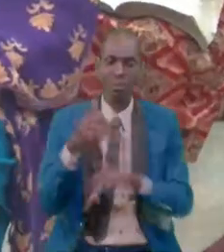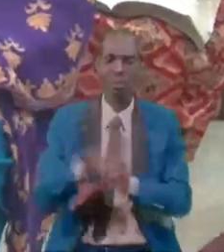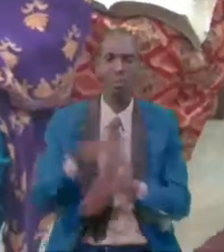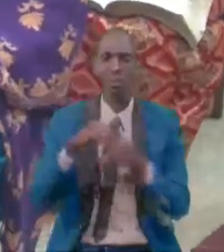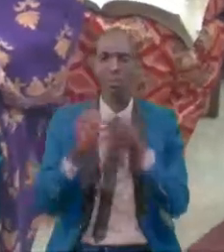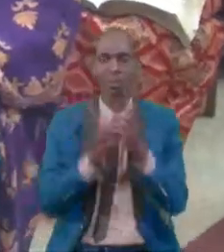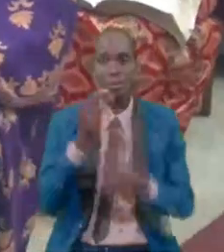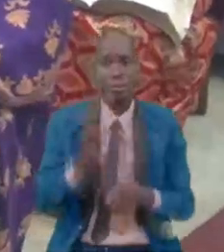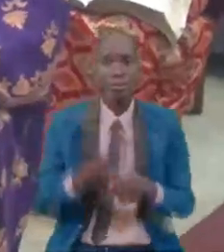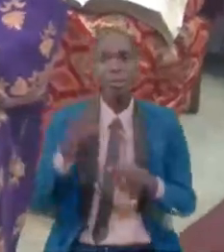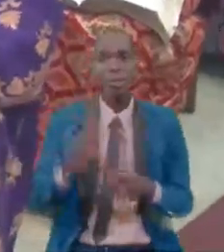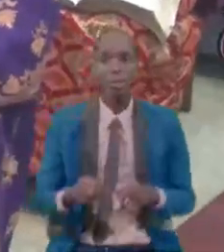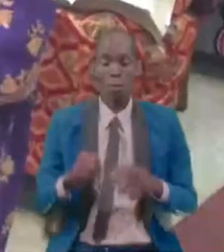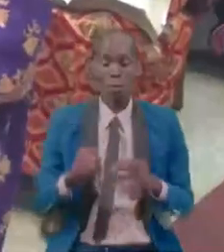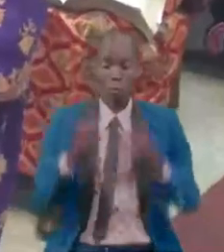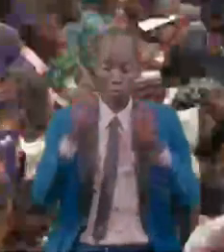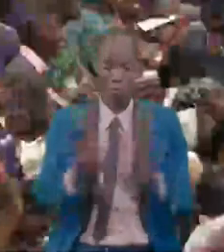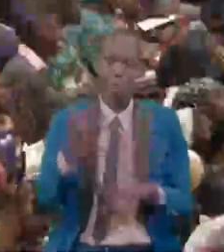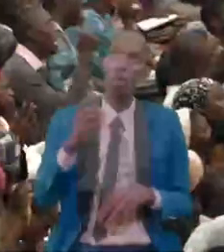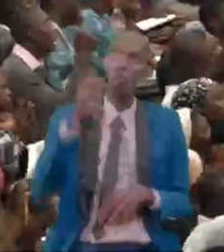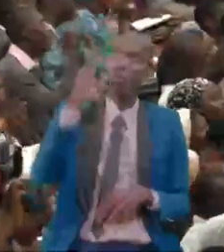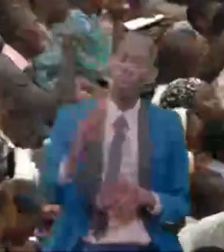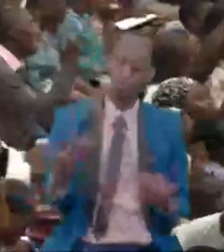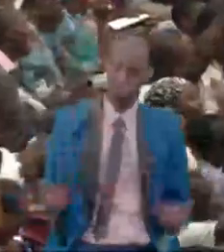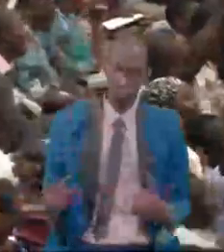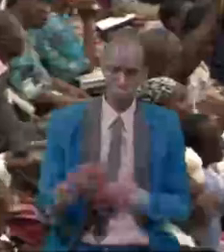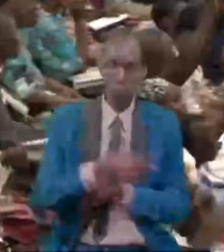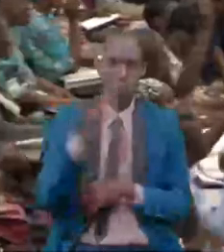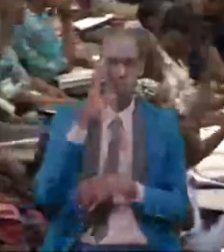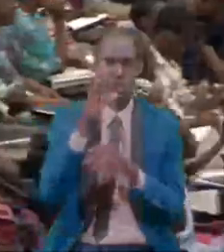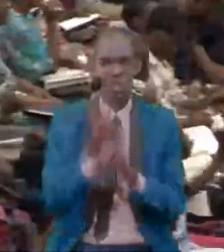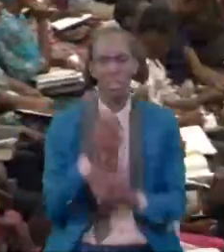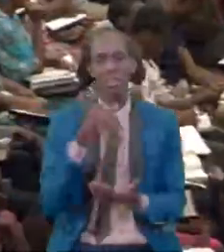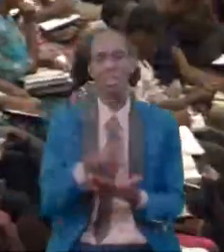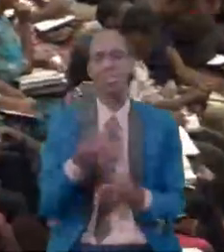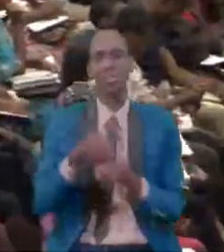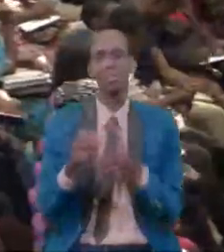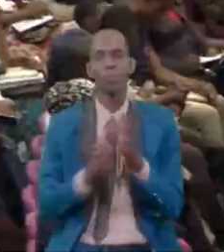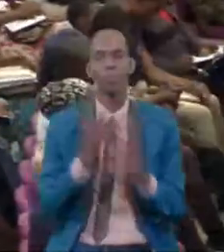Dieu, vous devez l'avoir aujourd'hui au nom de Jésus.